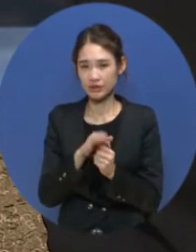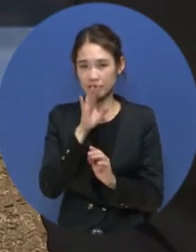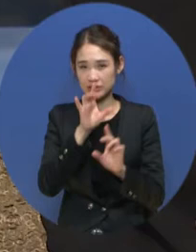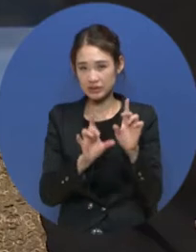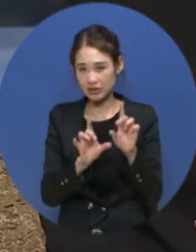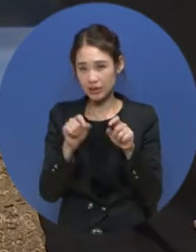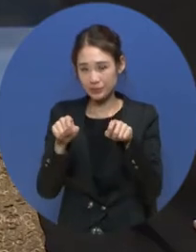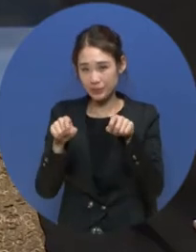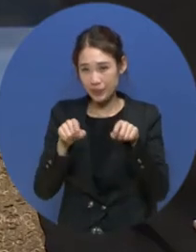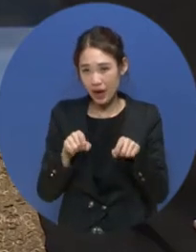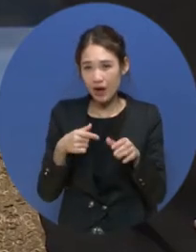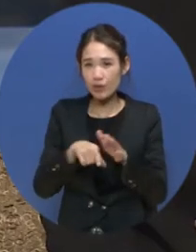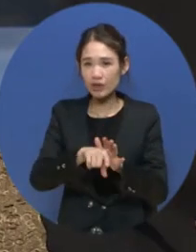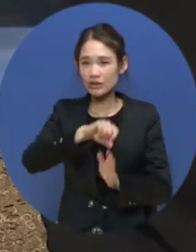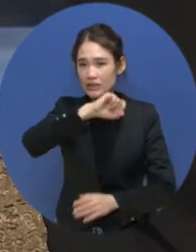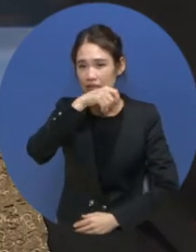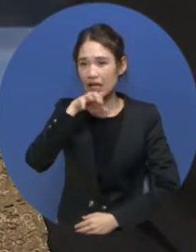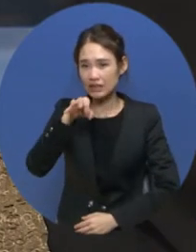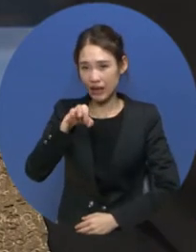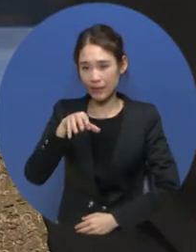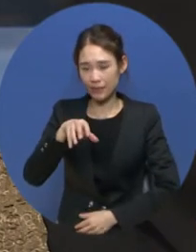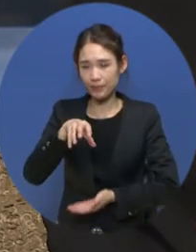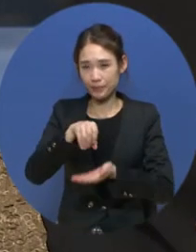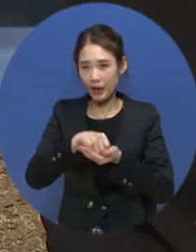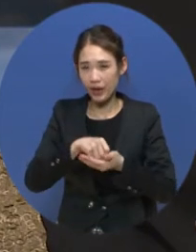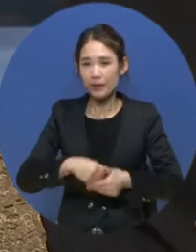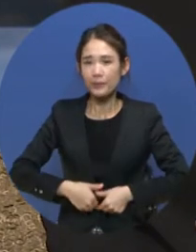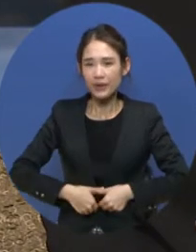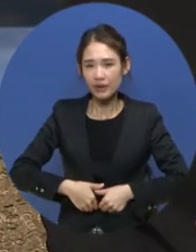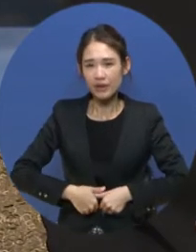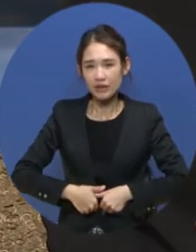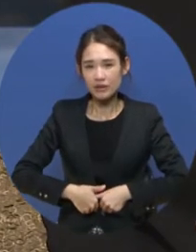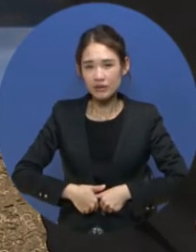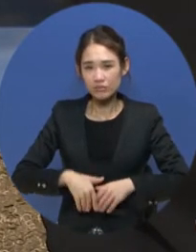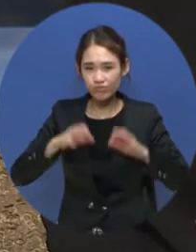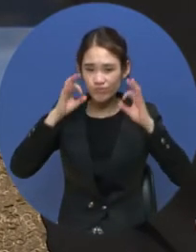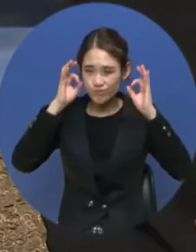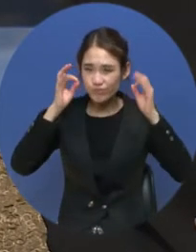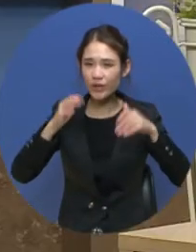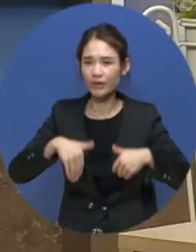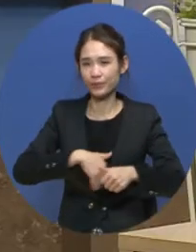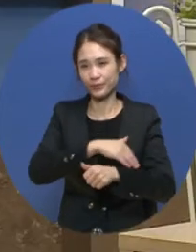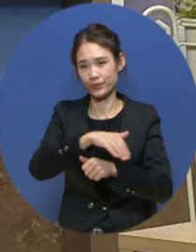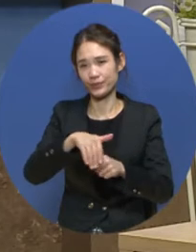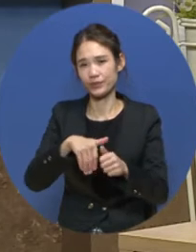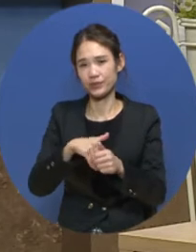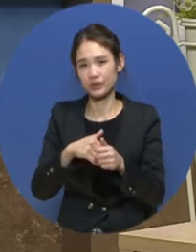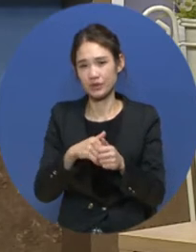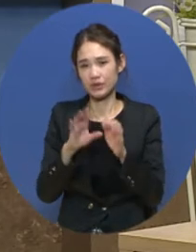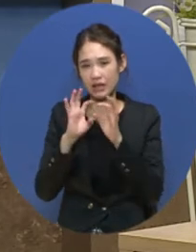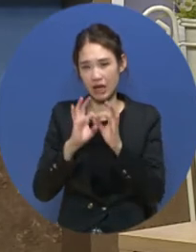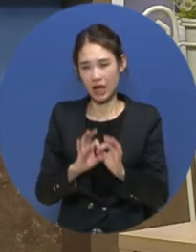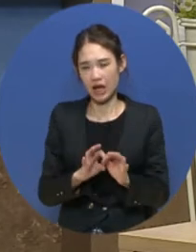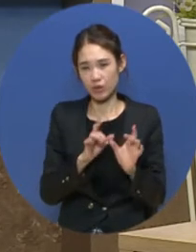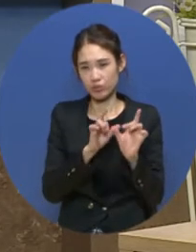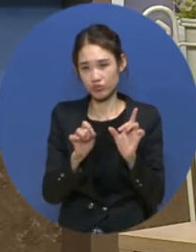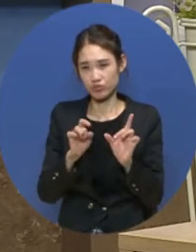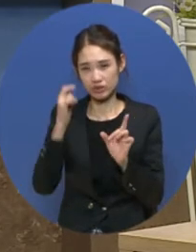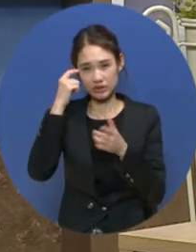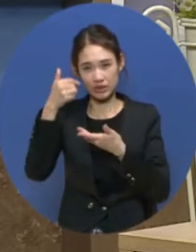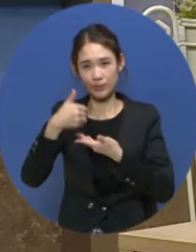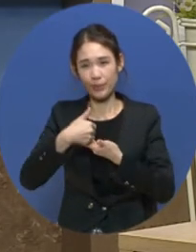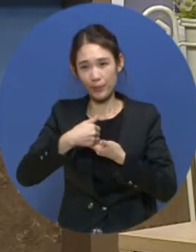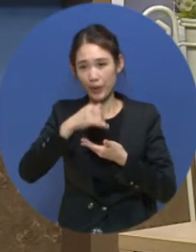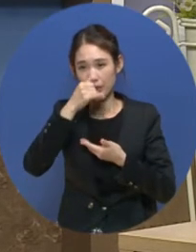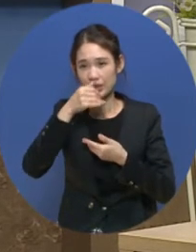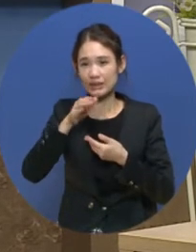실현되기 위해서는 예산 수반되는 과정이 좀 저희가 노력을 해야 되는 상황입니다. 예. 계속해서 그런 부분에 대한 의견 표명을